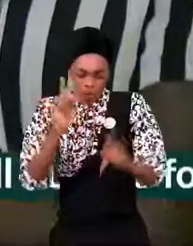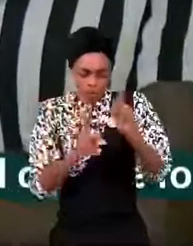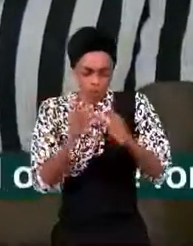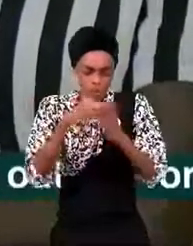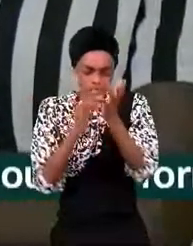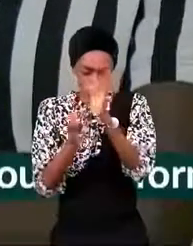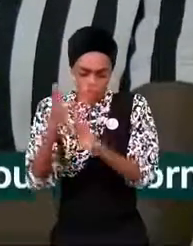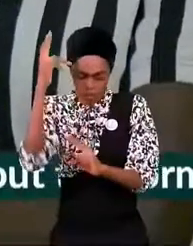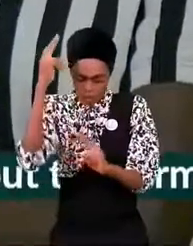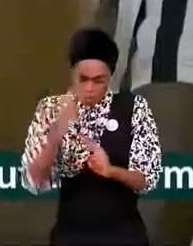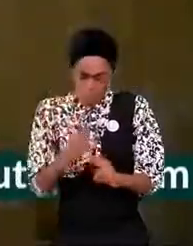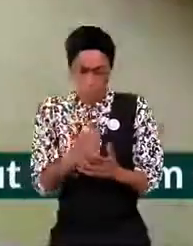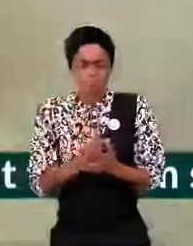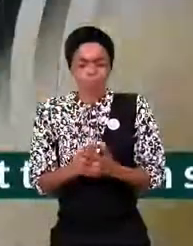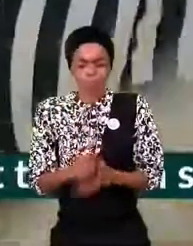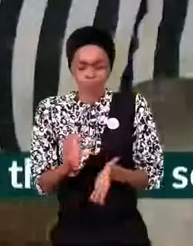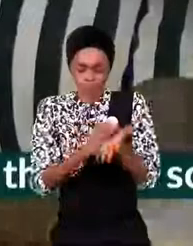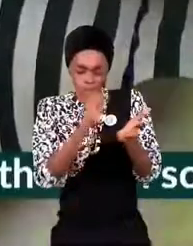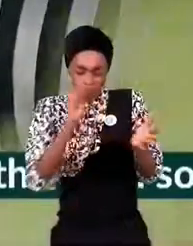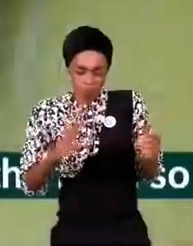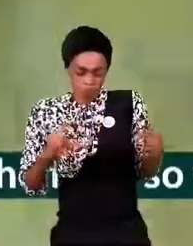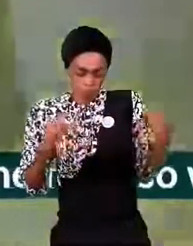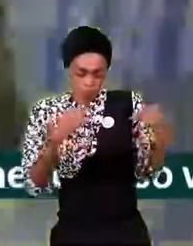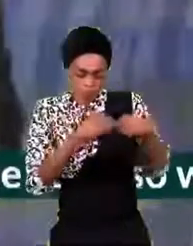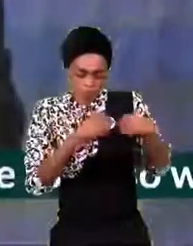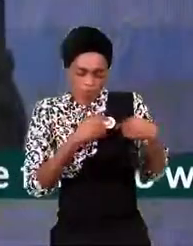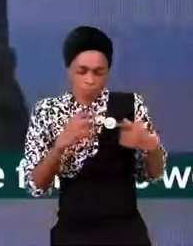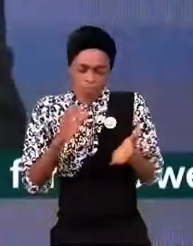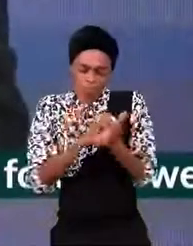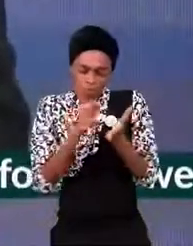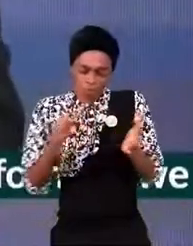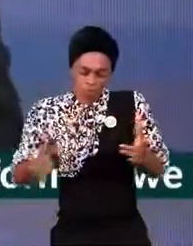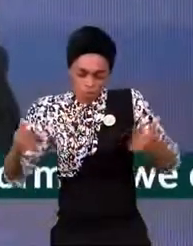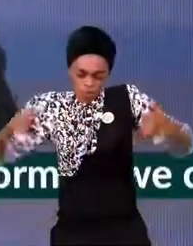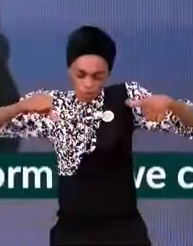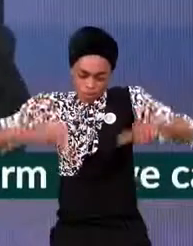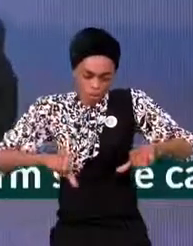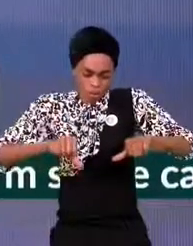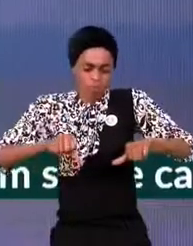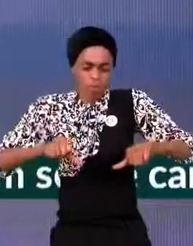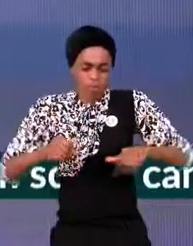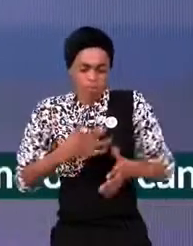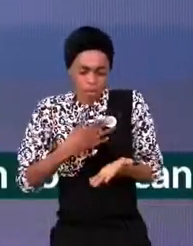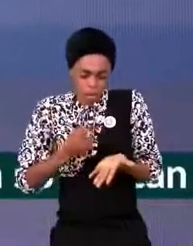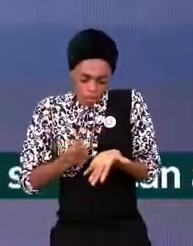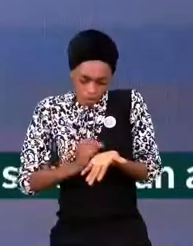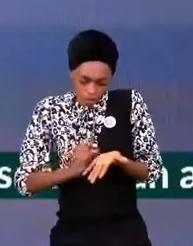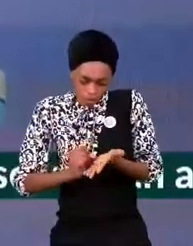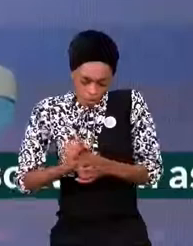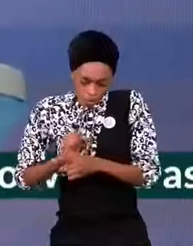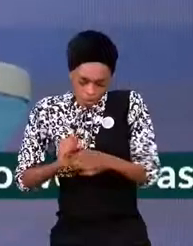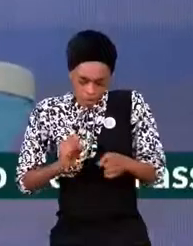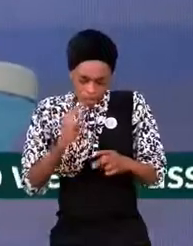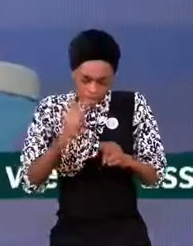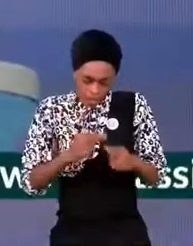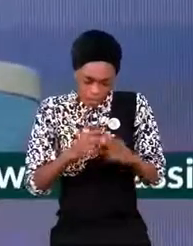Ôte les culpabilités. Ôte les condamnations. Écris leur nom dans le livre de vie et que